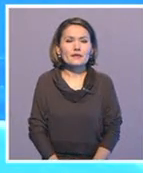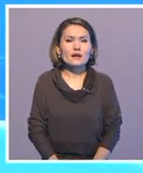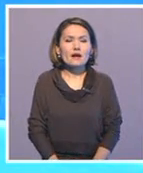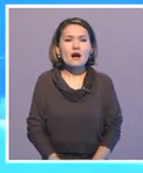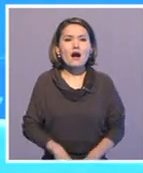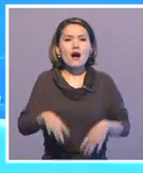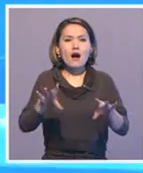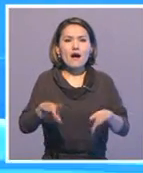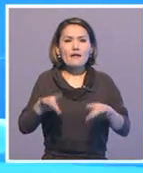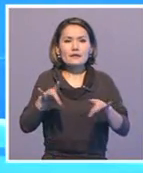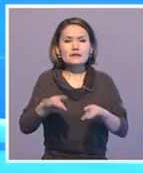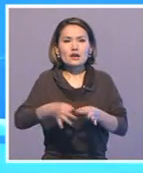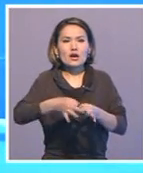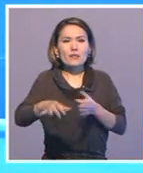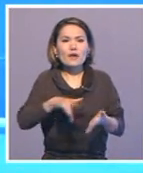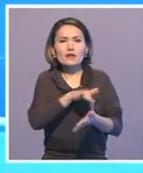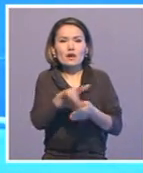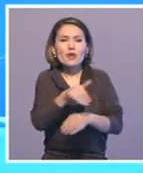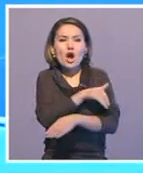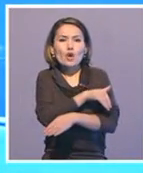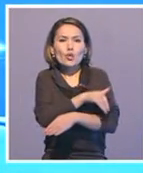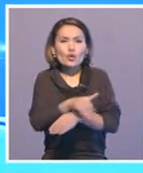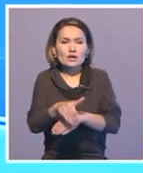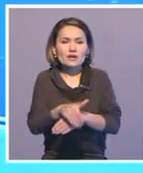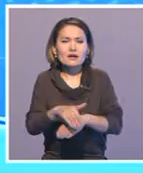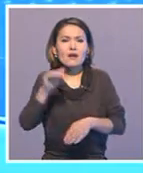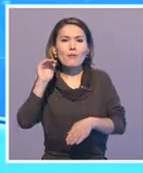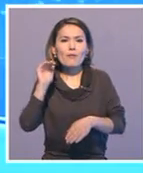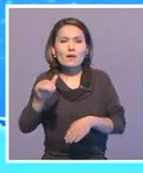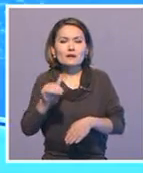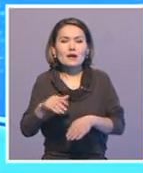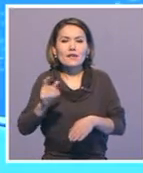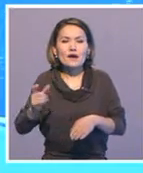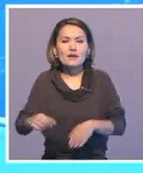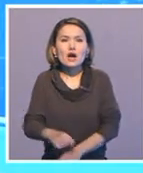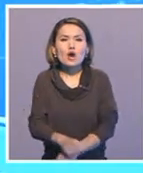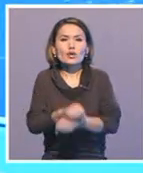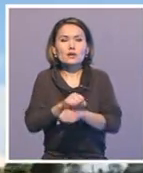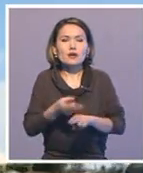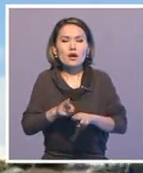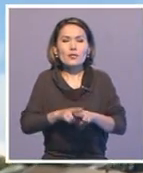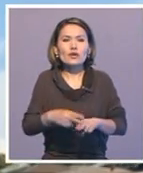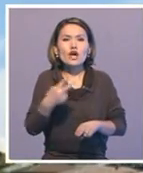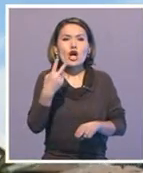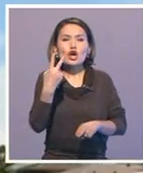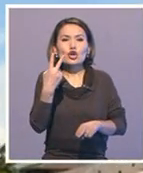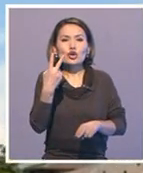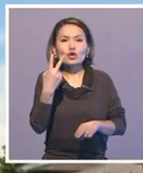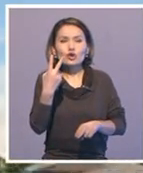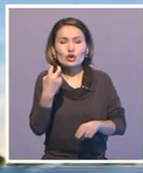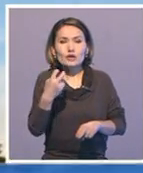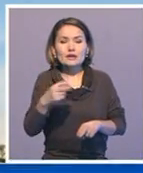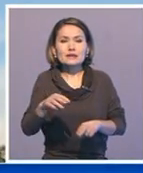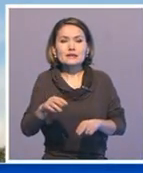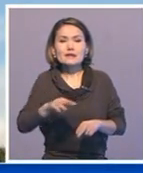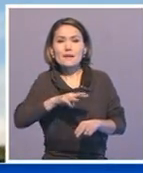Австрияның Порт Кэмпбелл қаласының көшелеріне мыңдаған адам жиналды. Олар биіктігі 200 метрлік мұржаның құлатылуын тамашалау үшін Волонгог